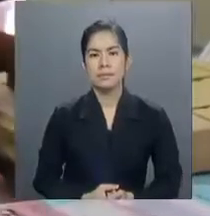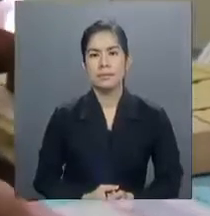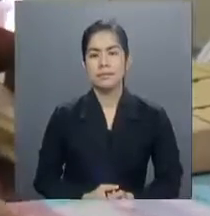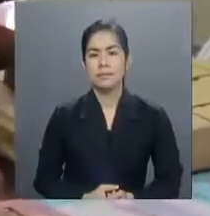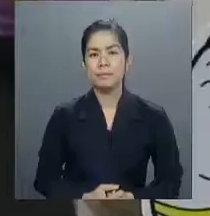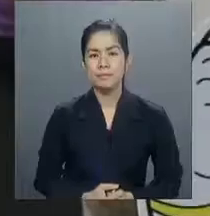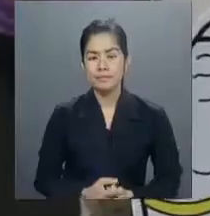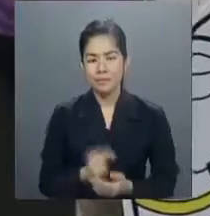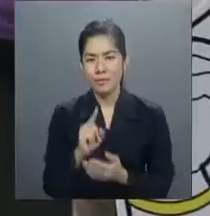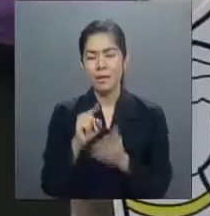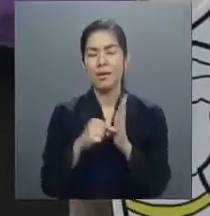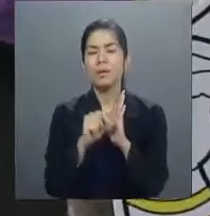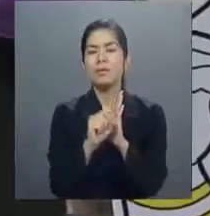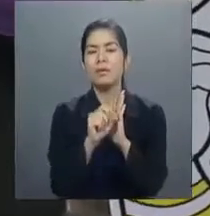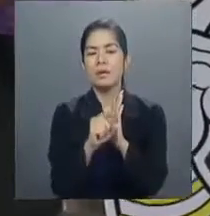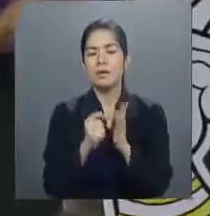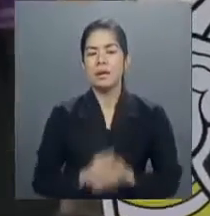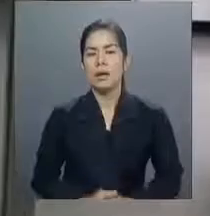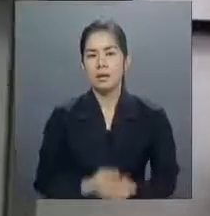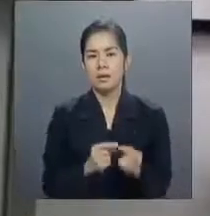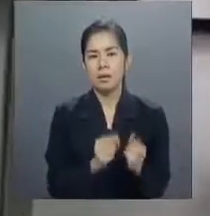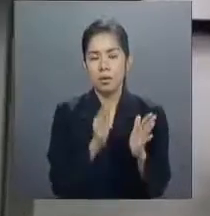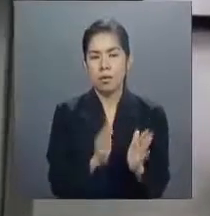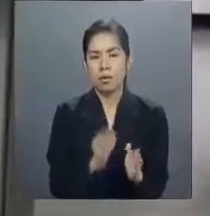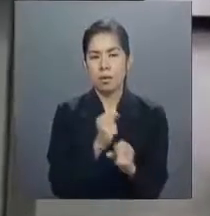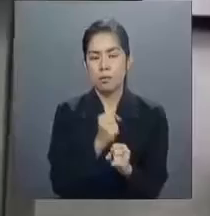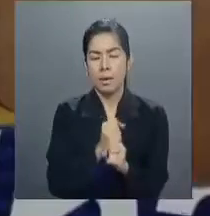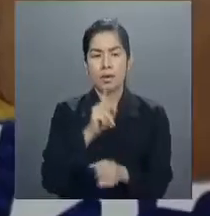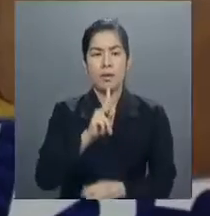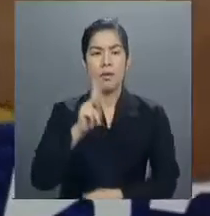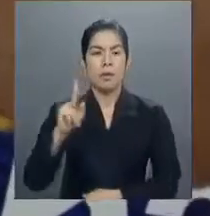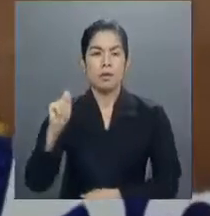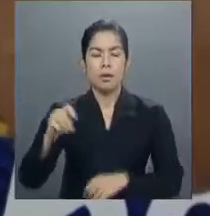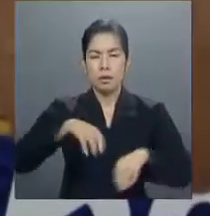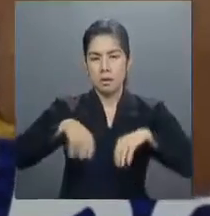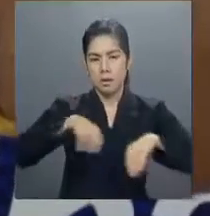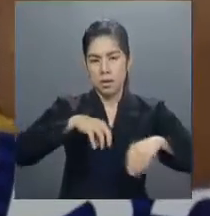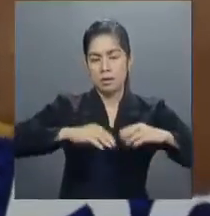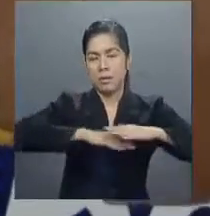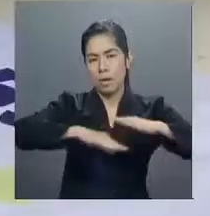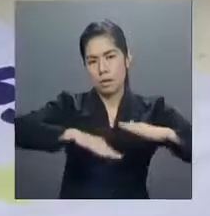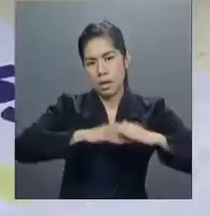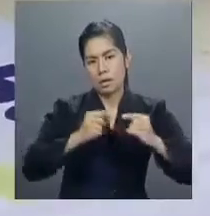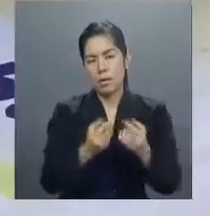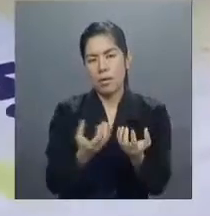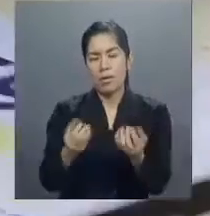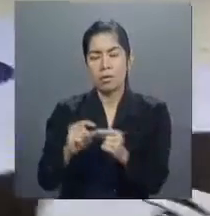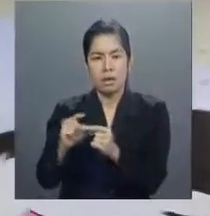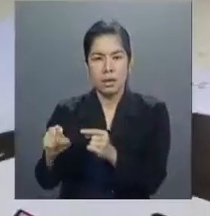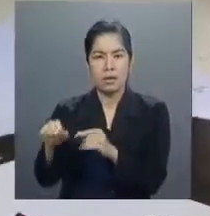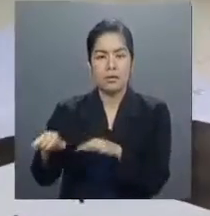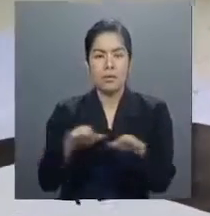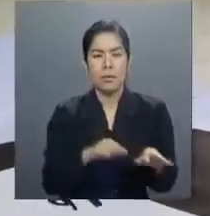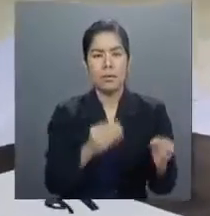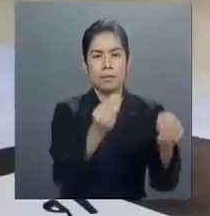ที่จังหวัดศรีสะเกษนะคะทางเจ้าหน้าที่กกต.จังหวัดได้จัดเตรียมเอกสารและอุปกรณ์เตรียมส่งมอบให้กับทางกกต.ประจำอำเภอในช่ว